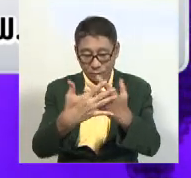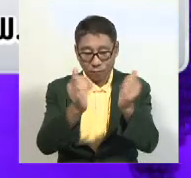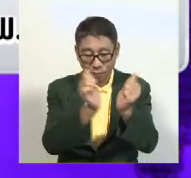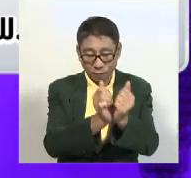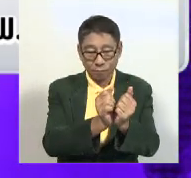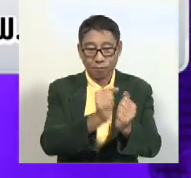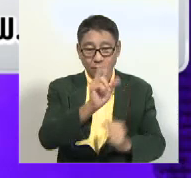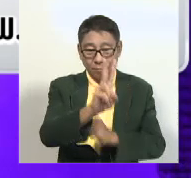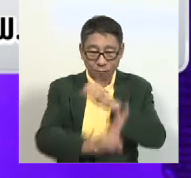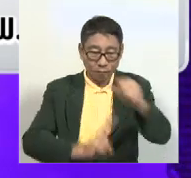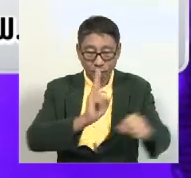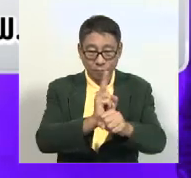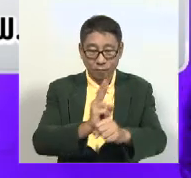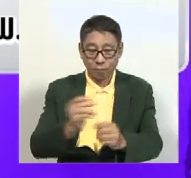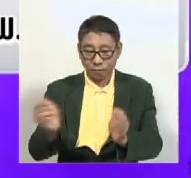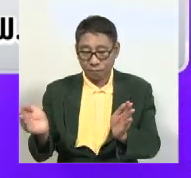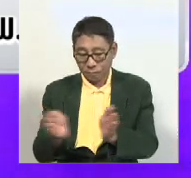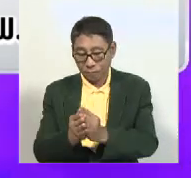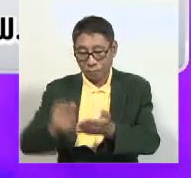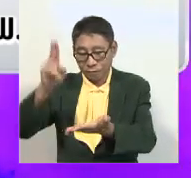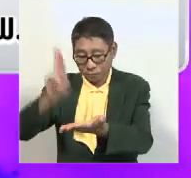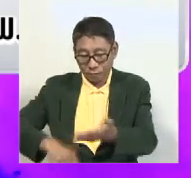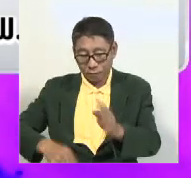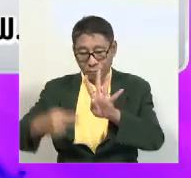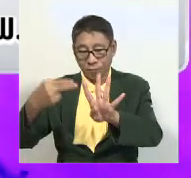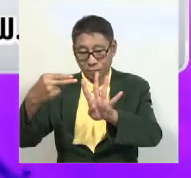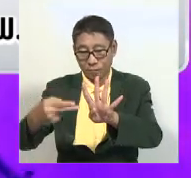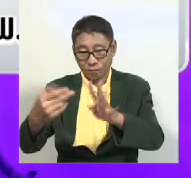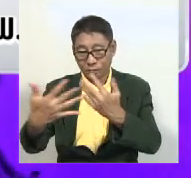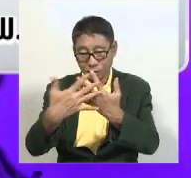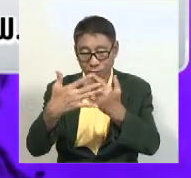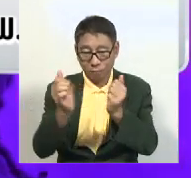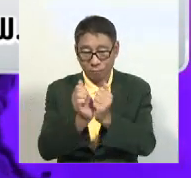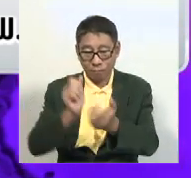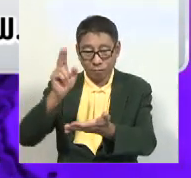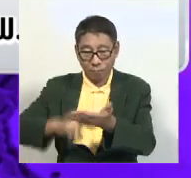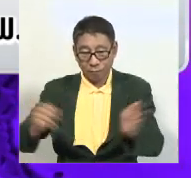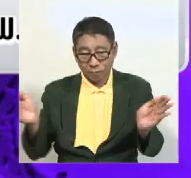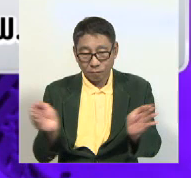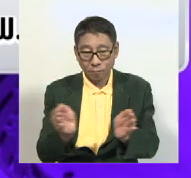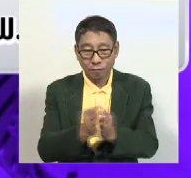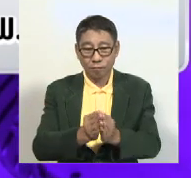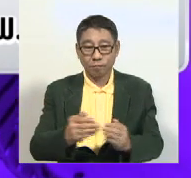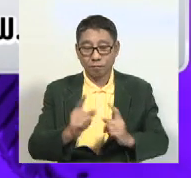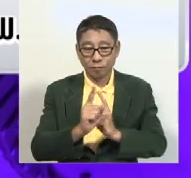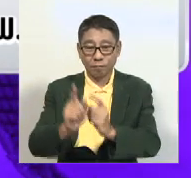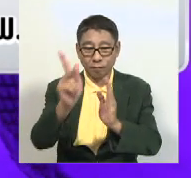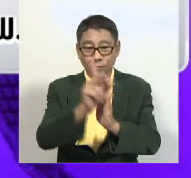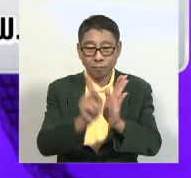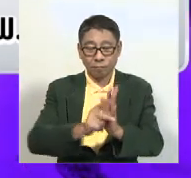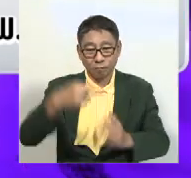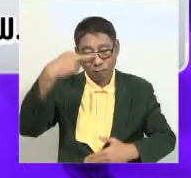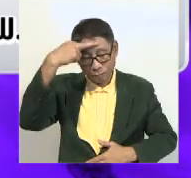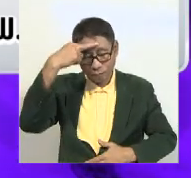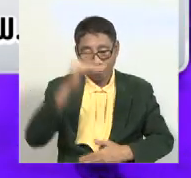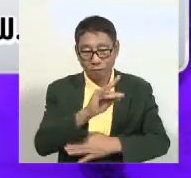ำคุกไม่เกิน2ปีหรือว่าปรับไม่เกิน 40,000 บาทหรือว่าทั้งจำทั้งปรับซึ่งเป็นไปตามกฎหมายพระราชบัญญัติโร